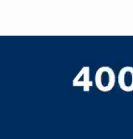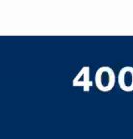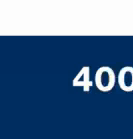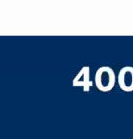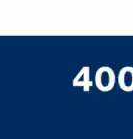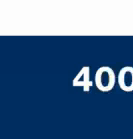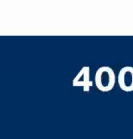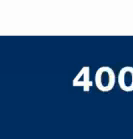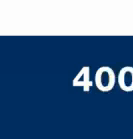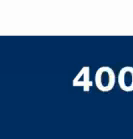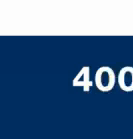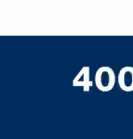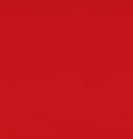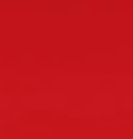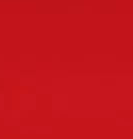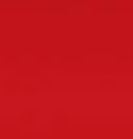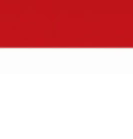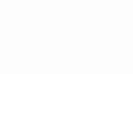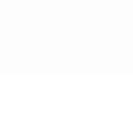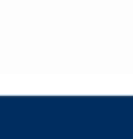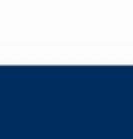המדינה שלמה פילבר.